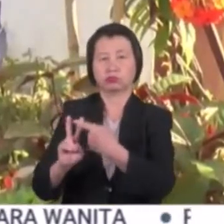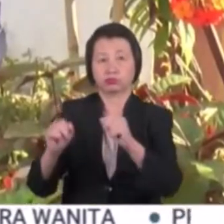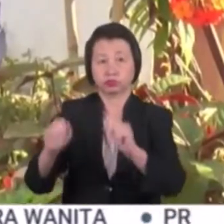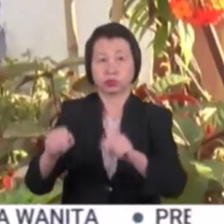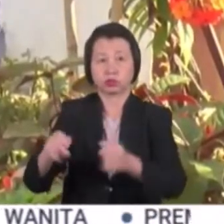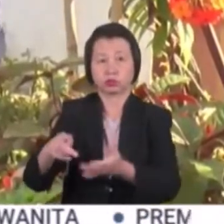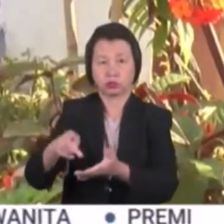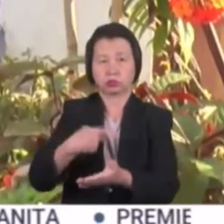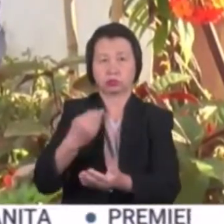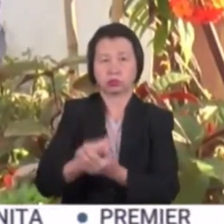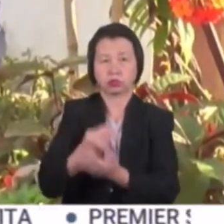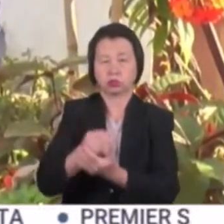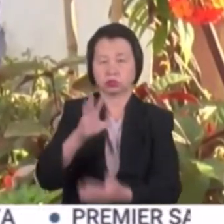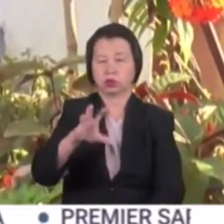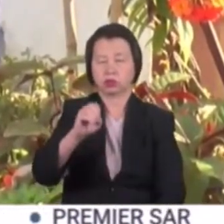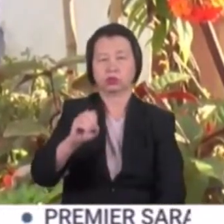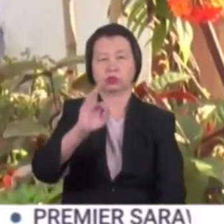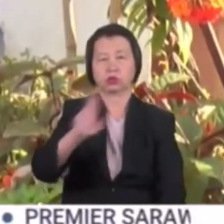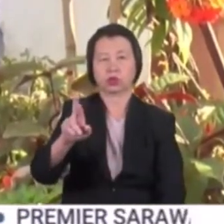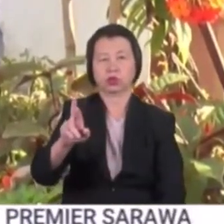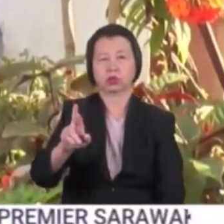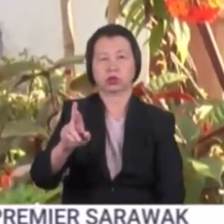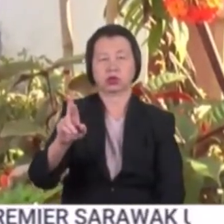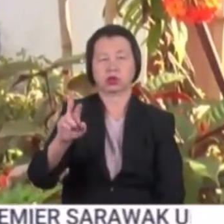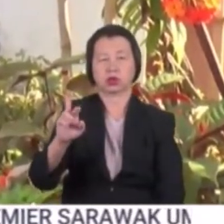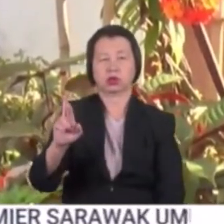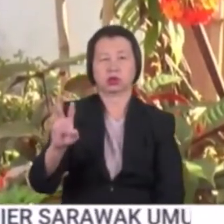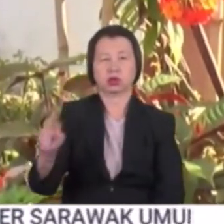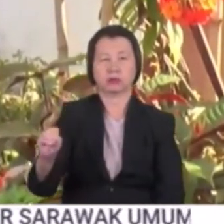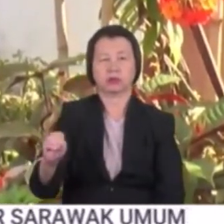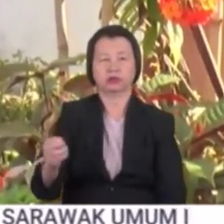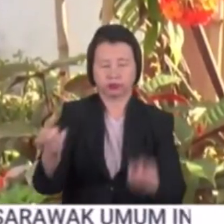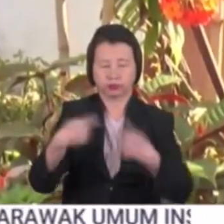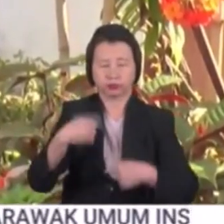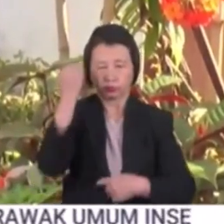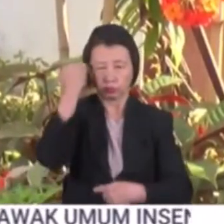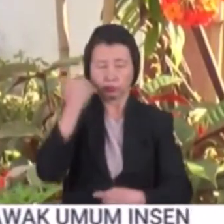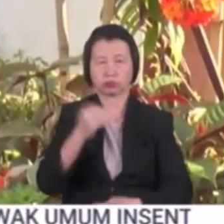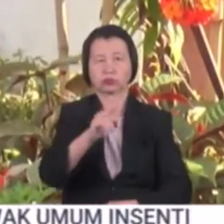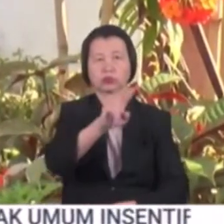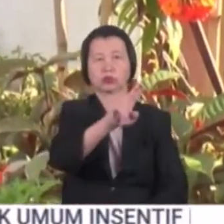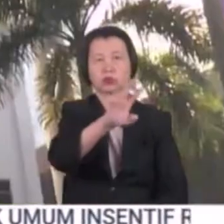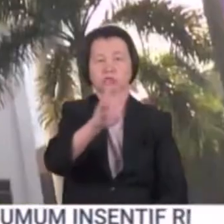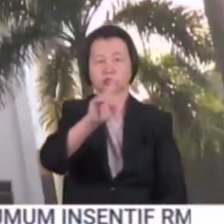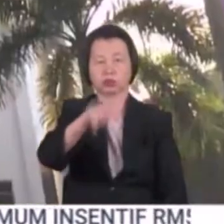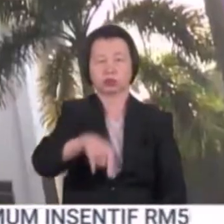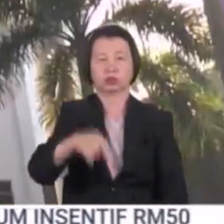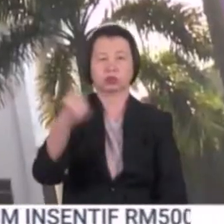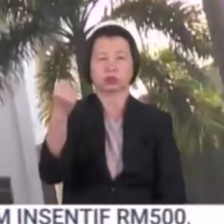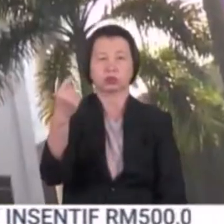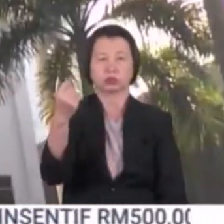dibenar diikat jamin RM50,000. Sebutan semula kes pada 27 November.